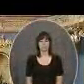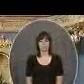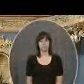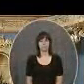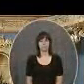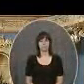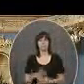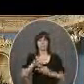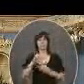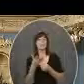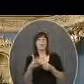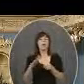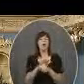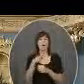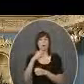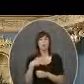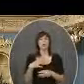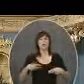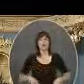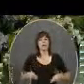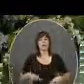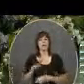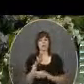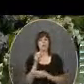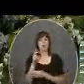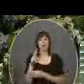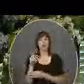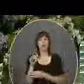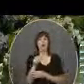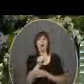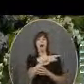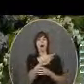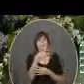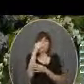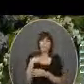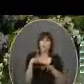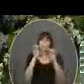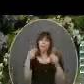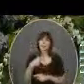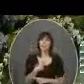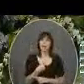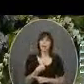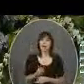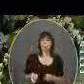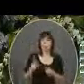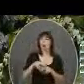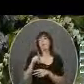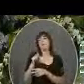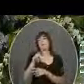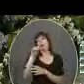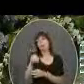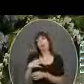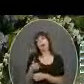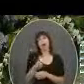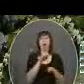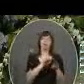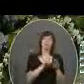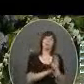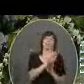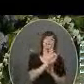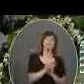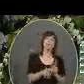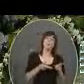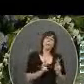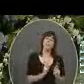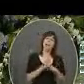En deuxième complémentaire, M. le député de Bordua. M. le Président, on augmente de 20 %, mais on diminue les critères qui